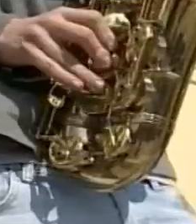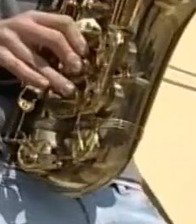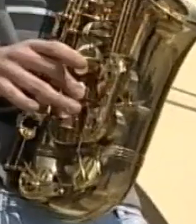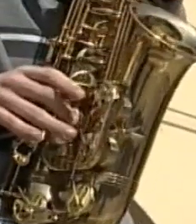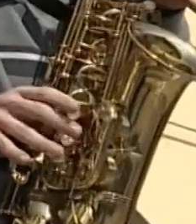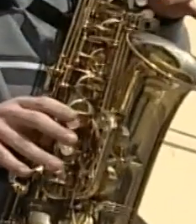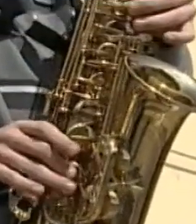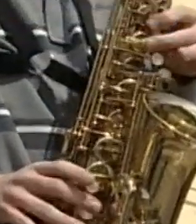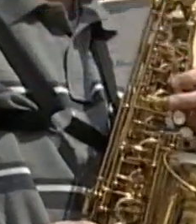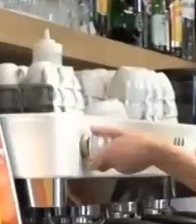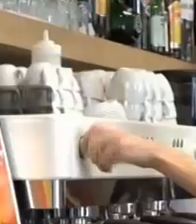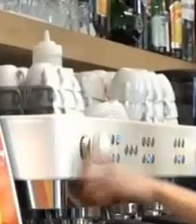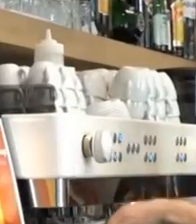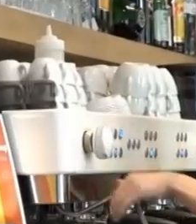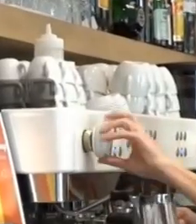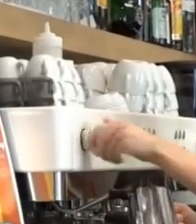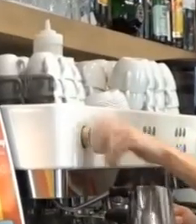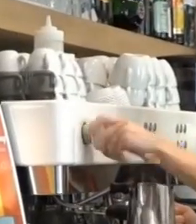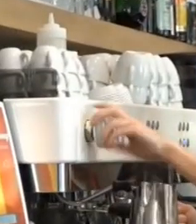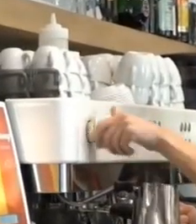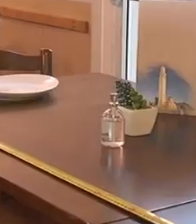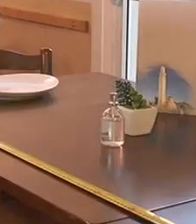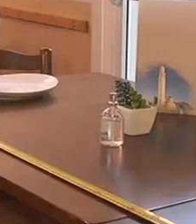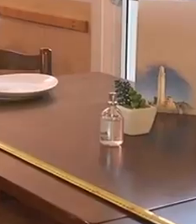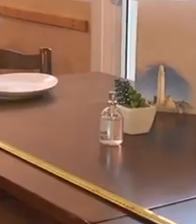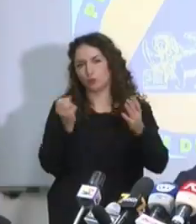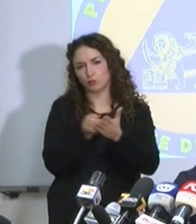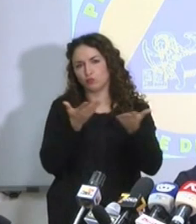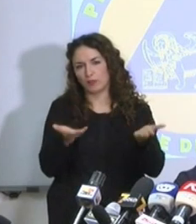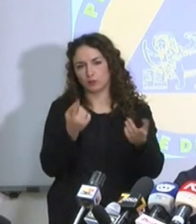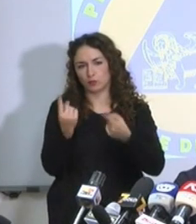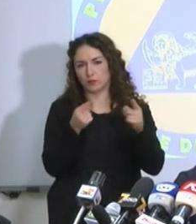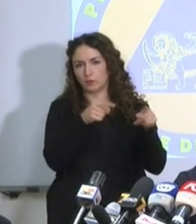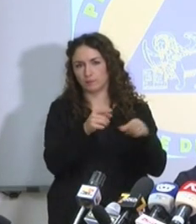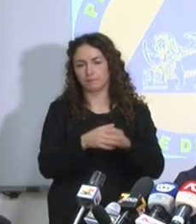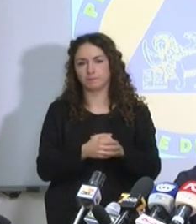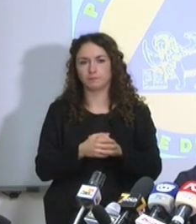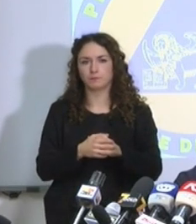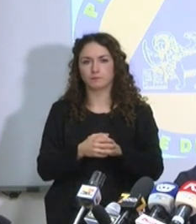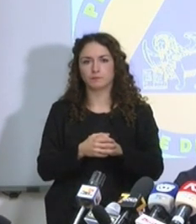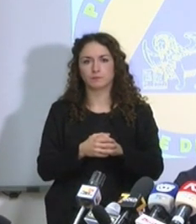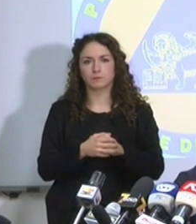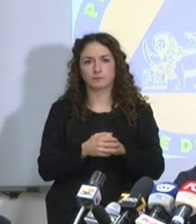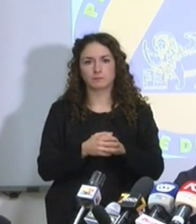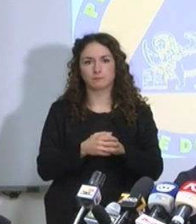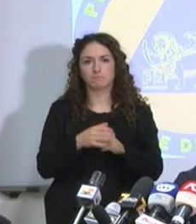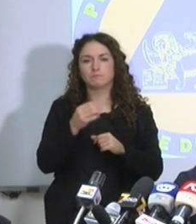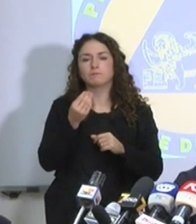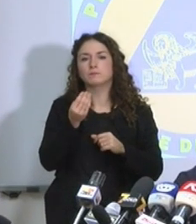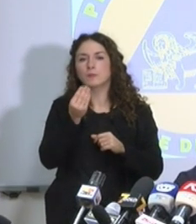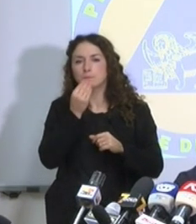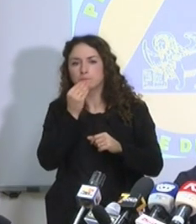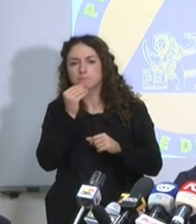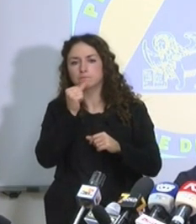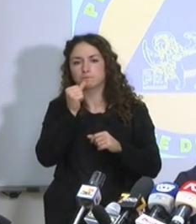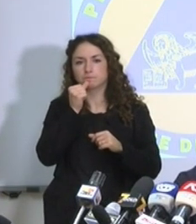canto e strumenti a fiato novità poi per bar e ristoranti l'attività di somministrazione di alimenti e bevande si